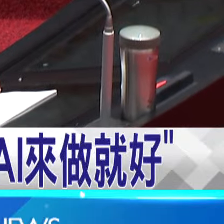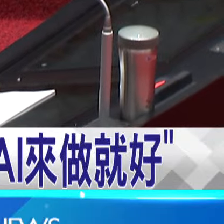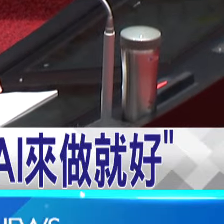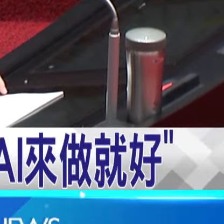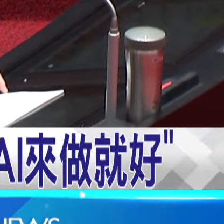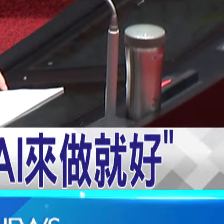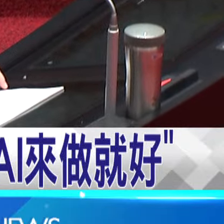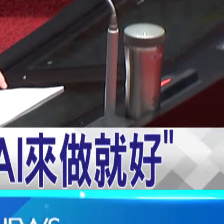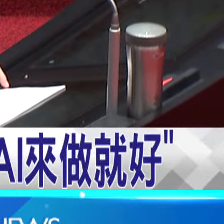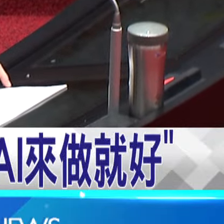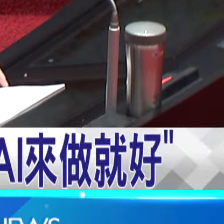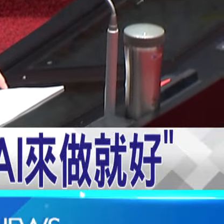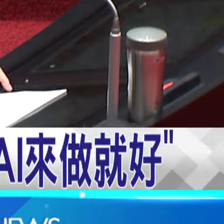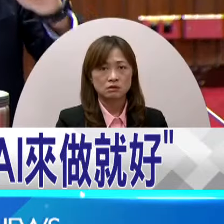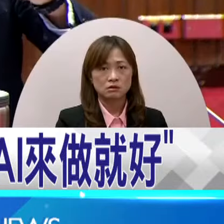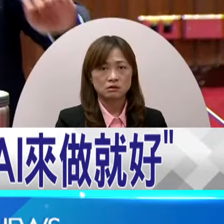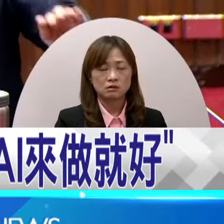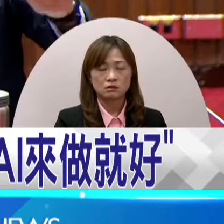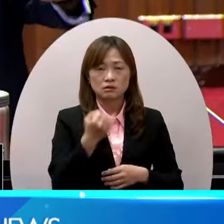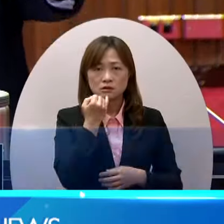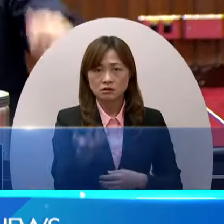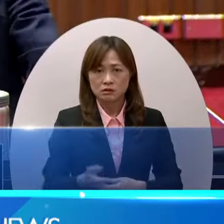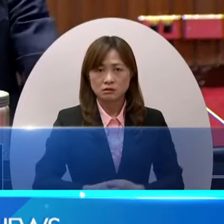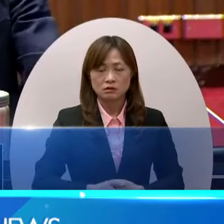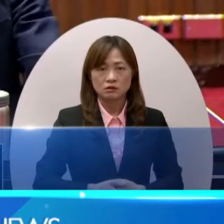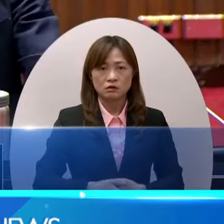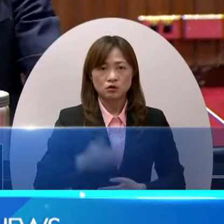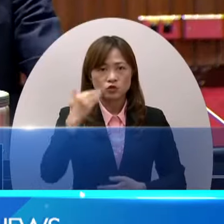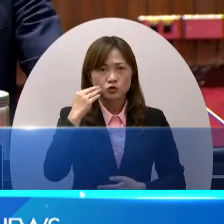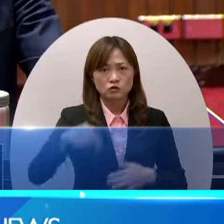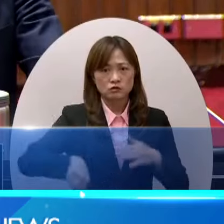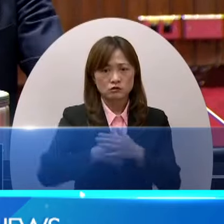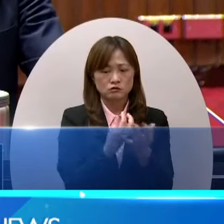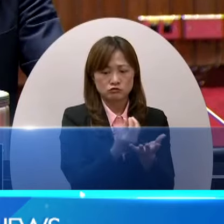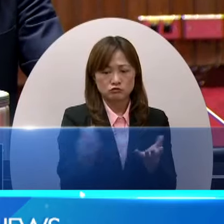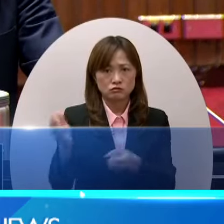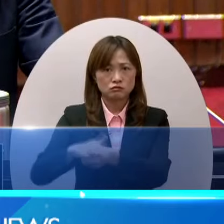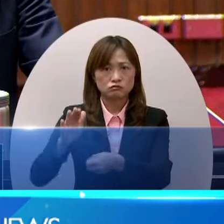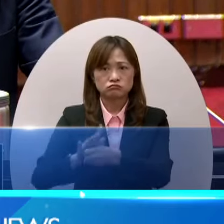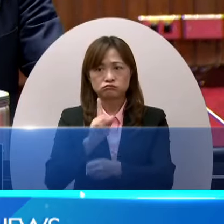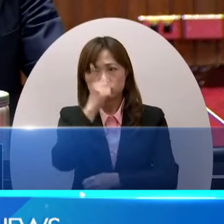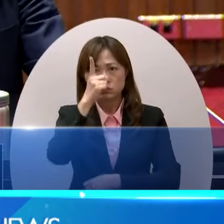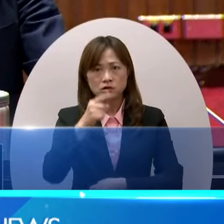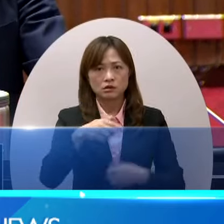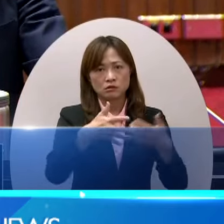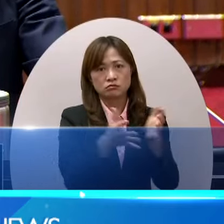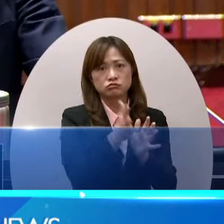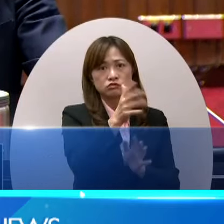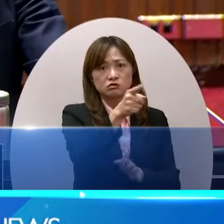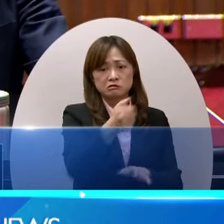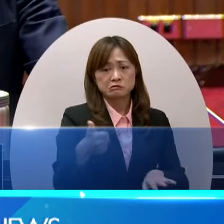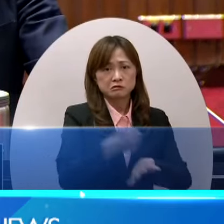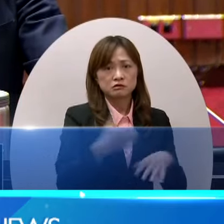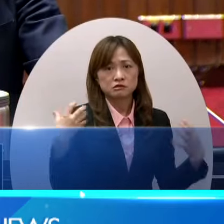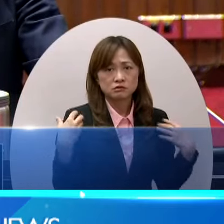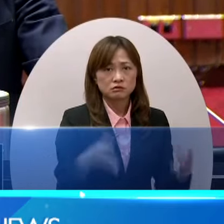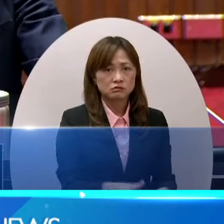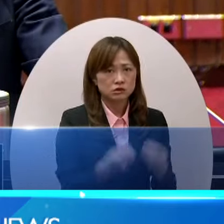的马上就换下一位。 如果只要拨补的话，部长不需要你来做，不是